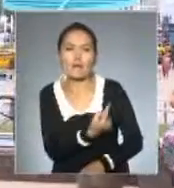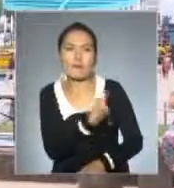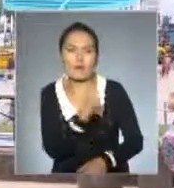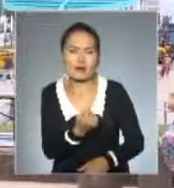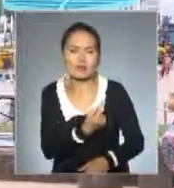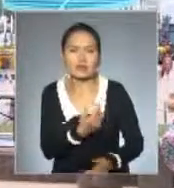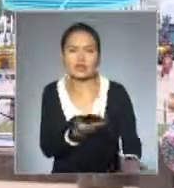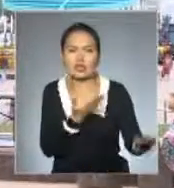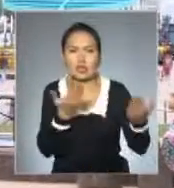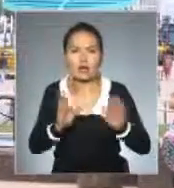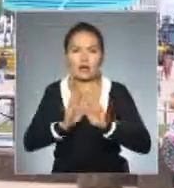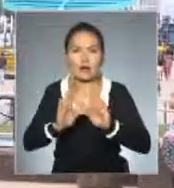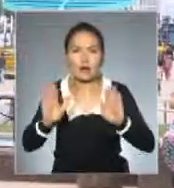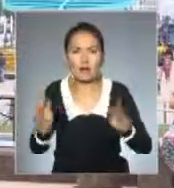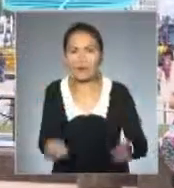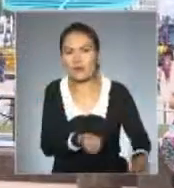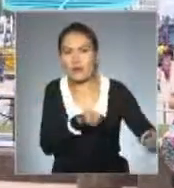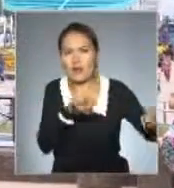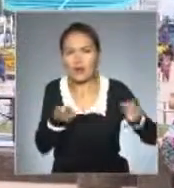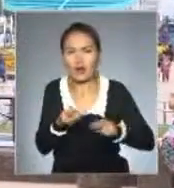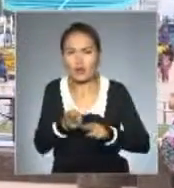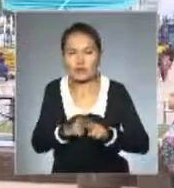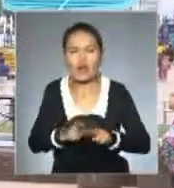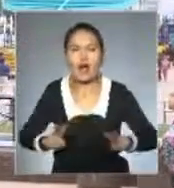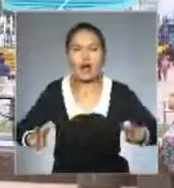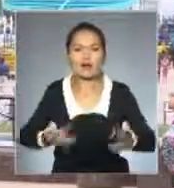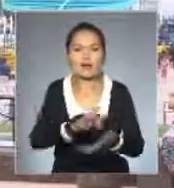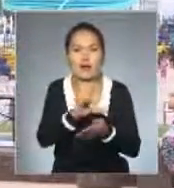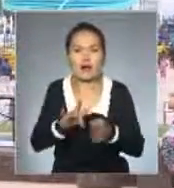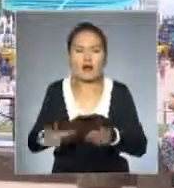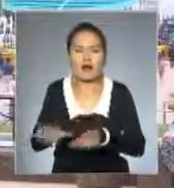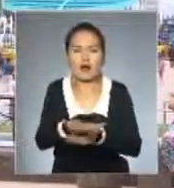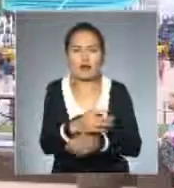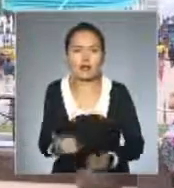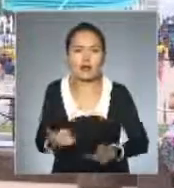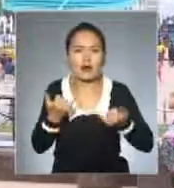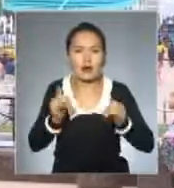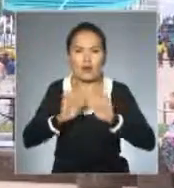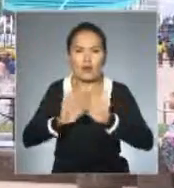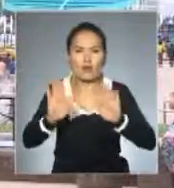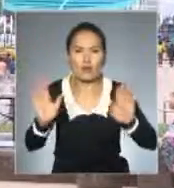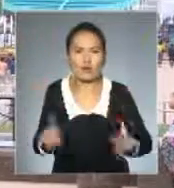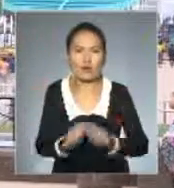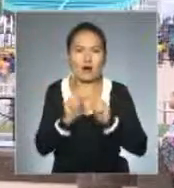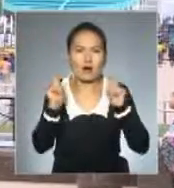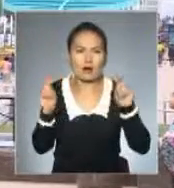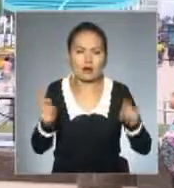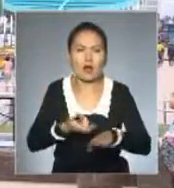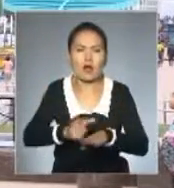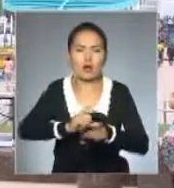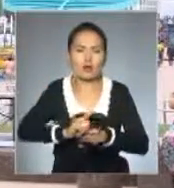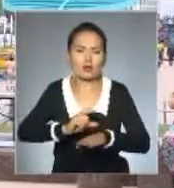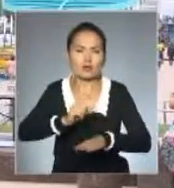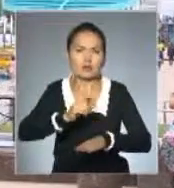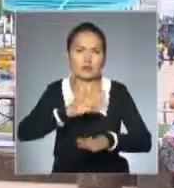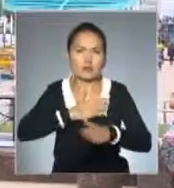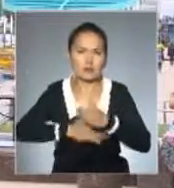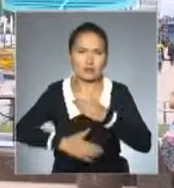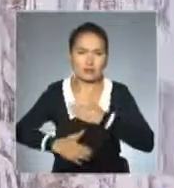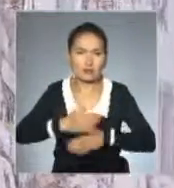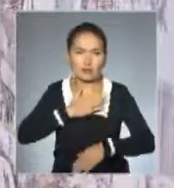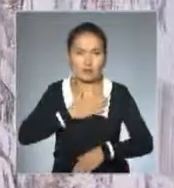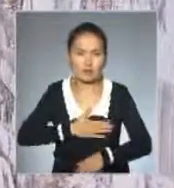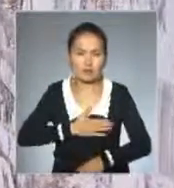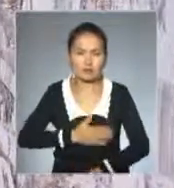бұйымдарына келді. Халқымызға ұнайды деген үміттемін. Мұндай шара Астанада алғаш рет ұйымдастырылуда. Фестиваль әлі де жалғасын табады деп